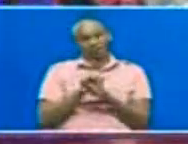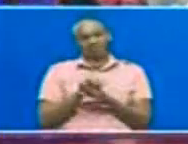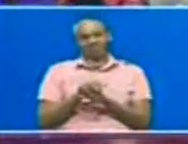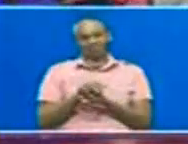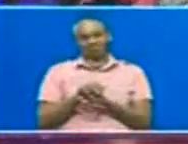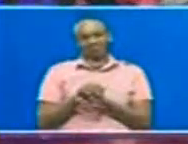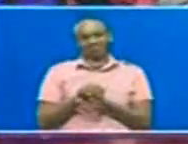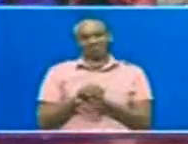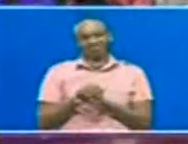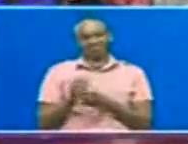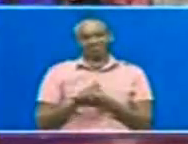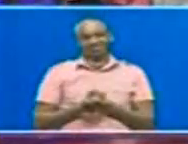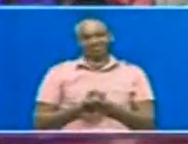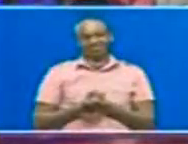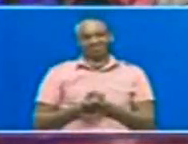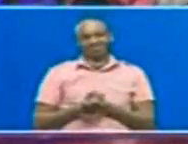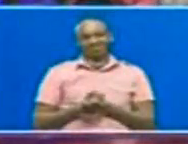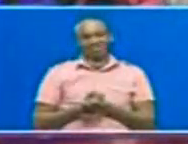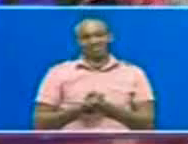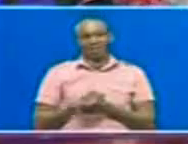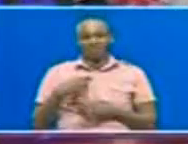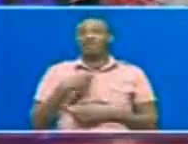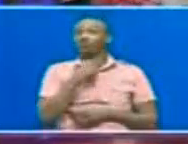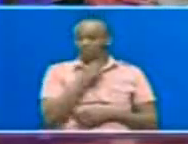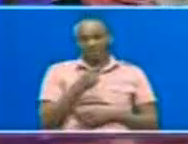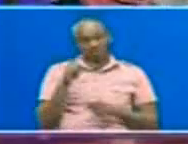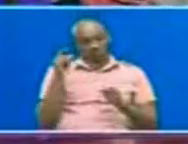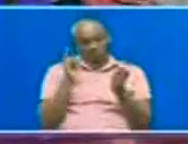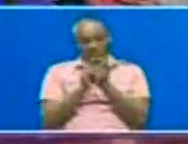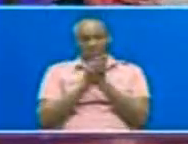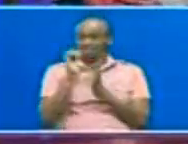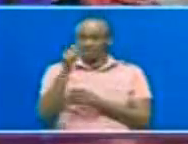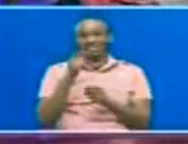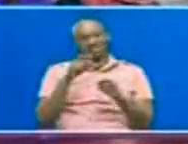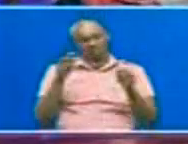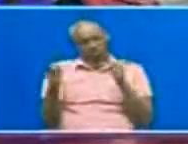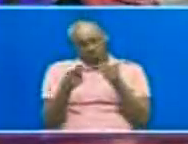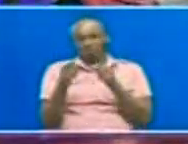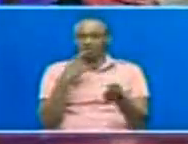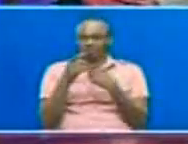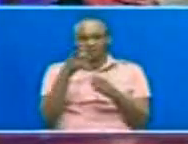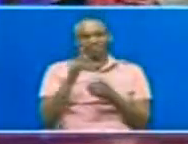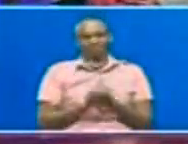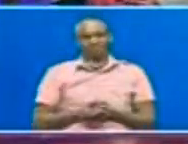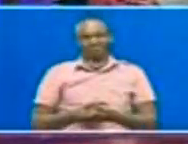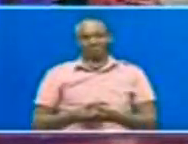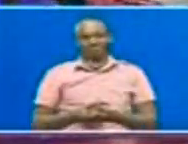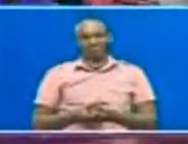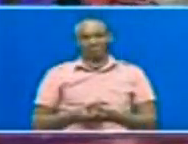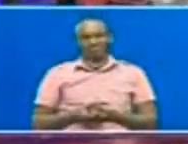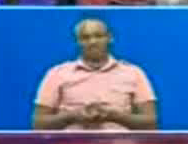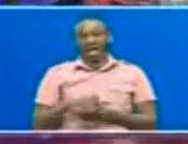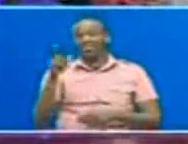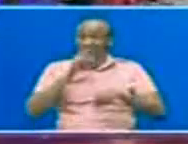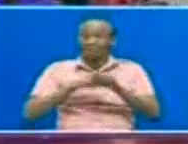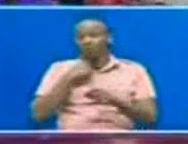So mimi ningependa kuona president. Fukae naye kidogo. Muongee tu. Thank you, Joe. Kwa sababu sasa hivi nataka